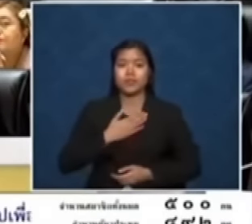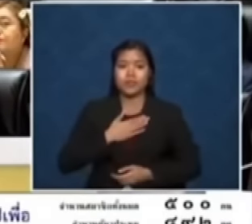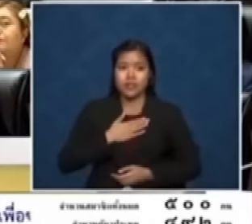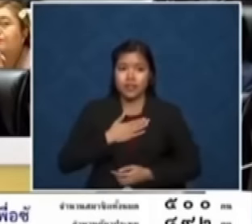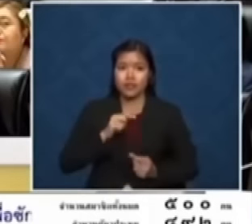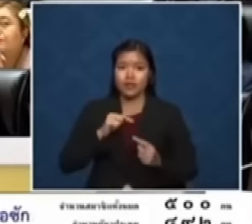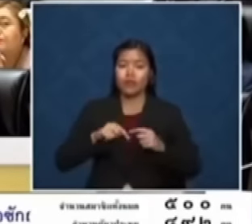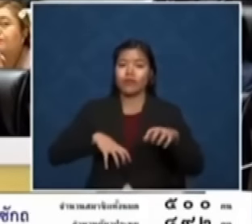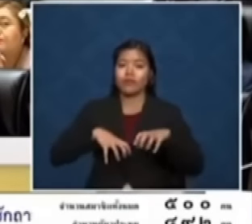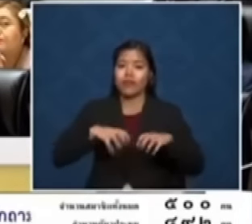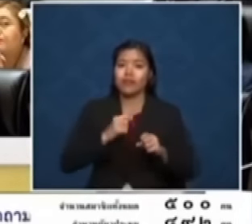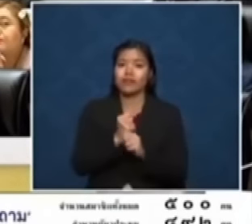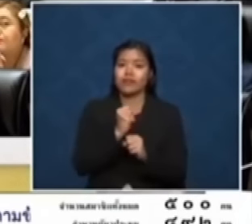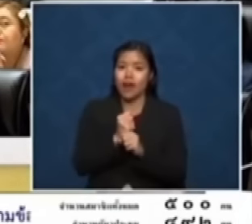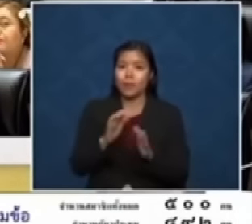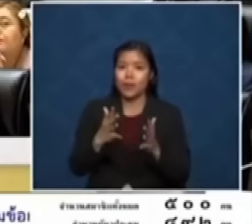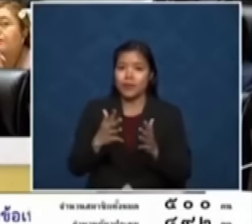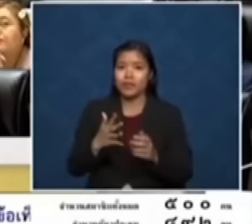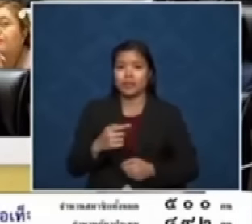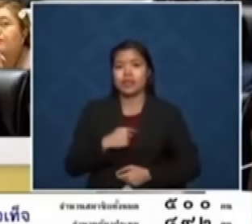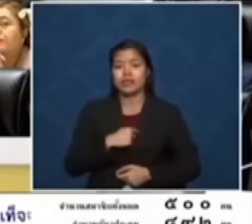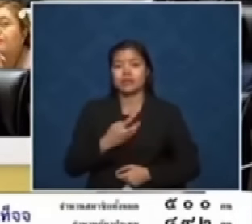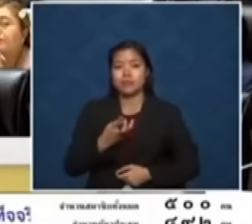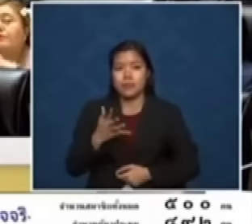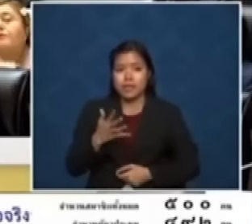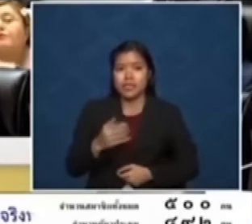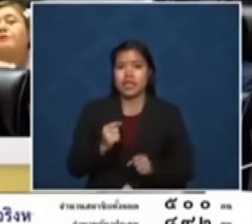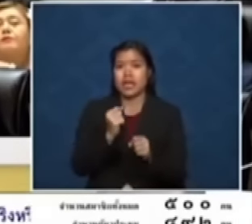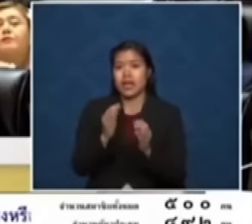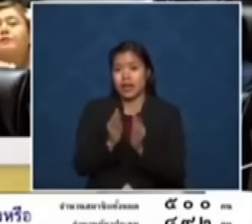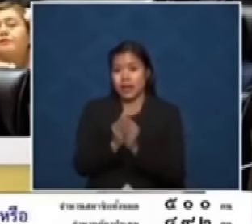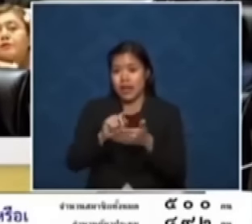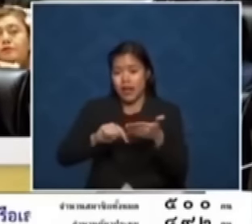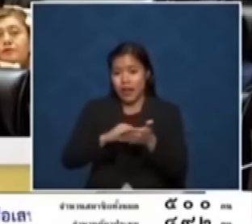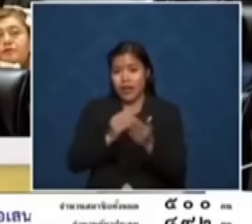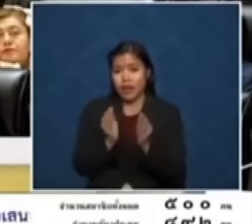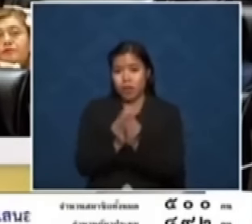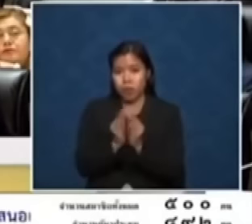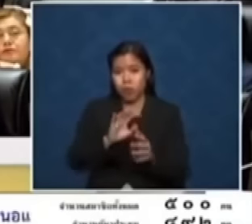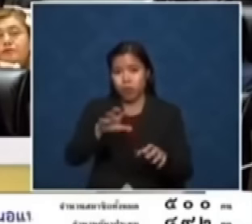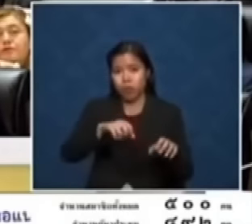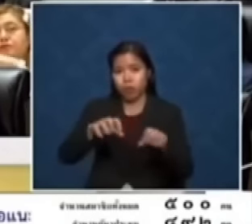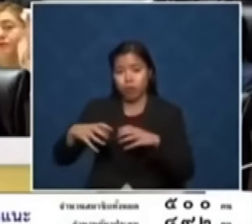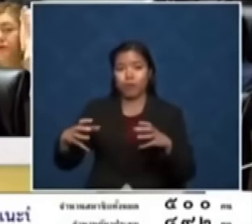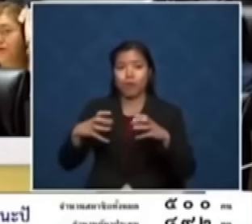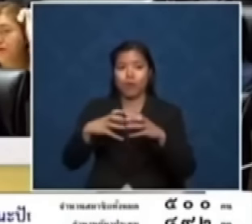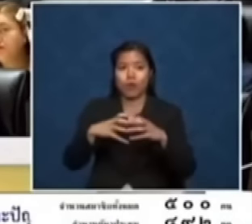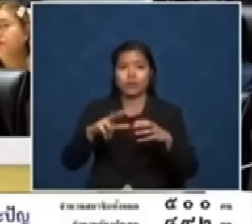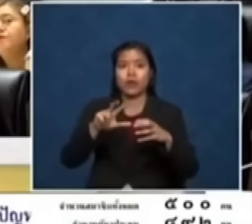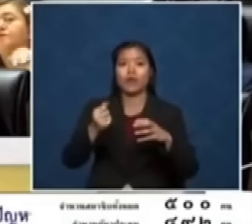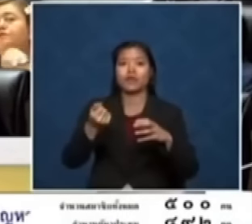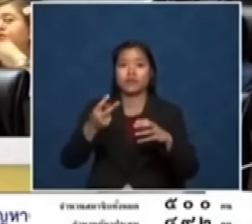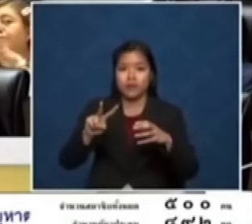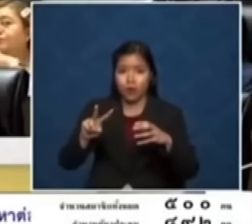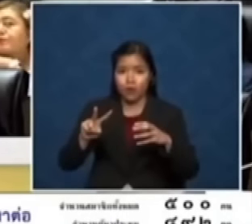ครับอย่างที่ทุกคนรู้ๆกันอยู่แล้วอีกไม่นานก็จะรู้ผลการตัดสินของศาลแล้ว คร ับ เขาบอกว่าแต่ขนาดเดียวกันคุณพิธาเขามั่นใจนะฮะว่าสิ่ง